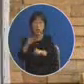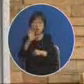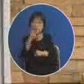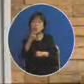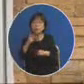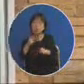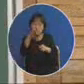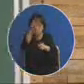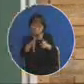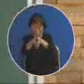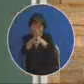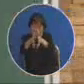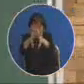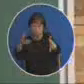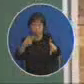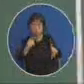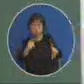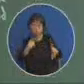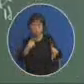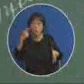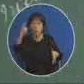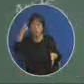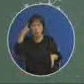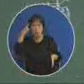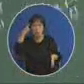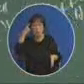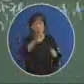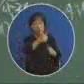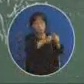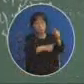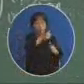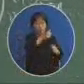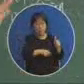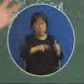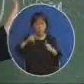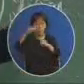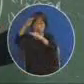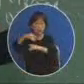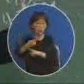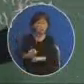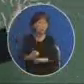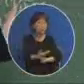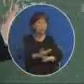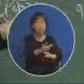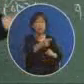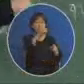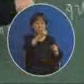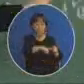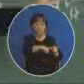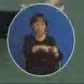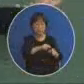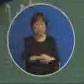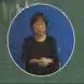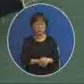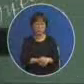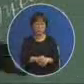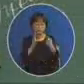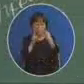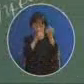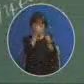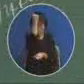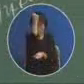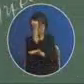설명했어요. He explains the reason for this. 후대들에게 말해라. You must now tell this to your descendants. 중요합니까? How important is this? 기념비